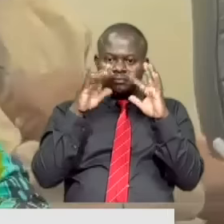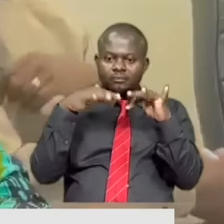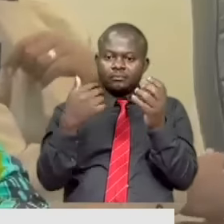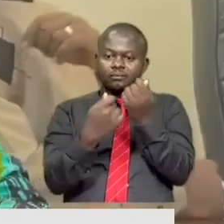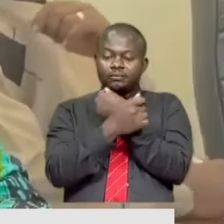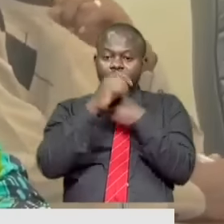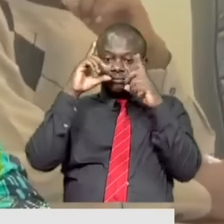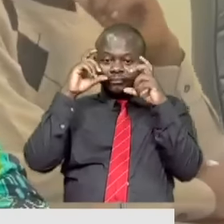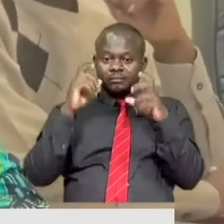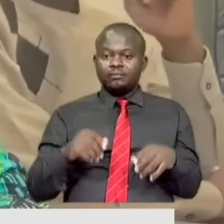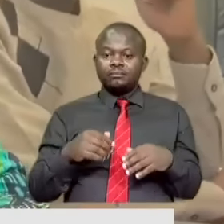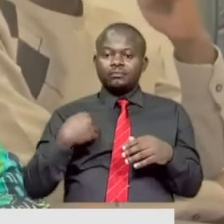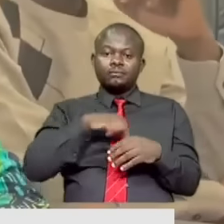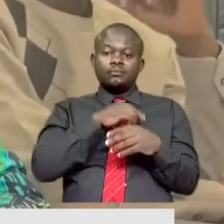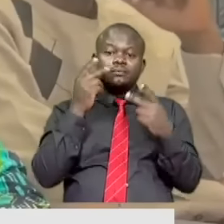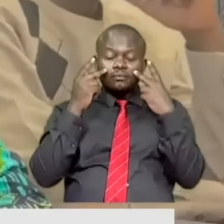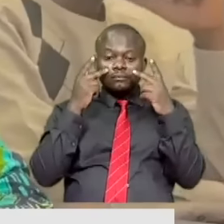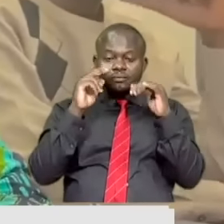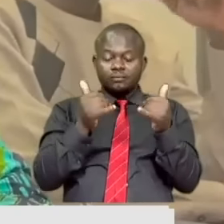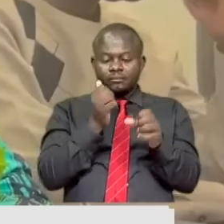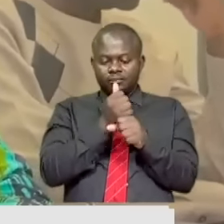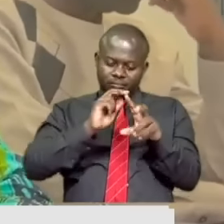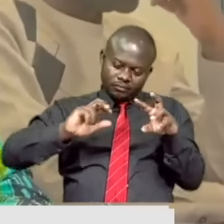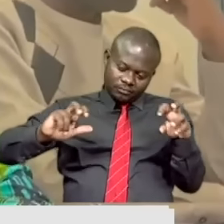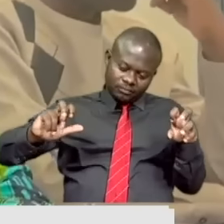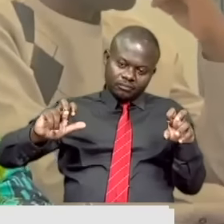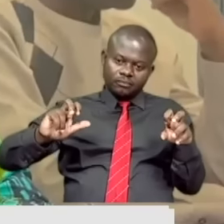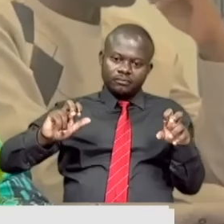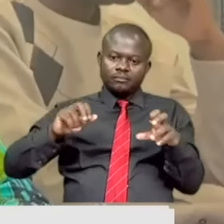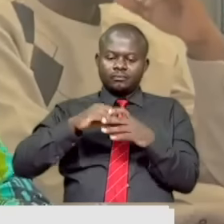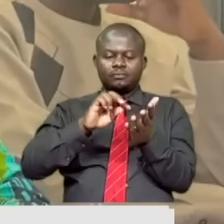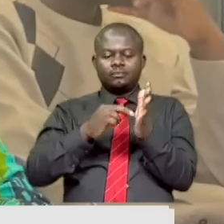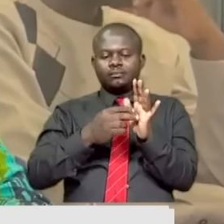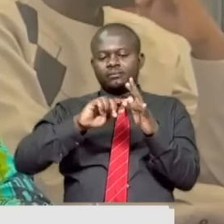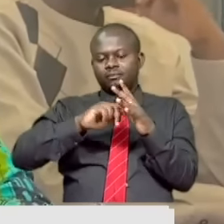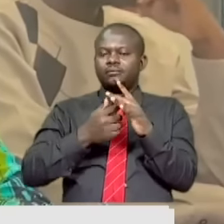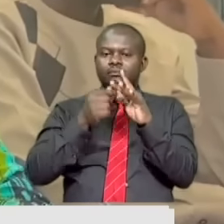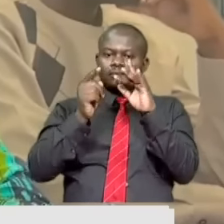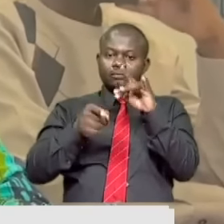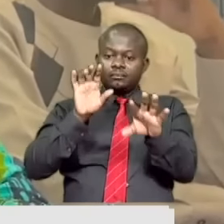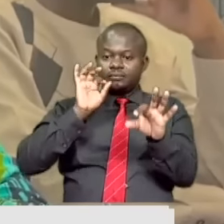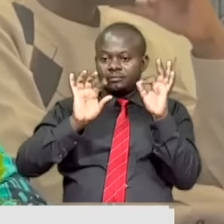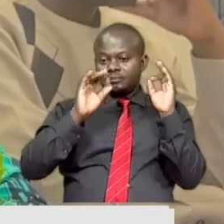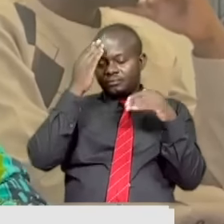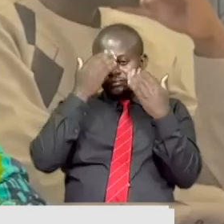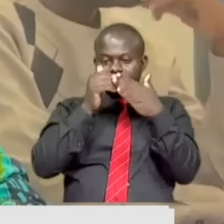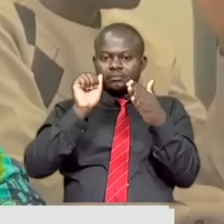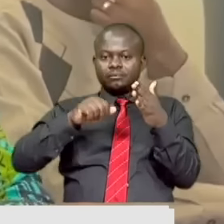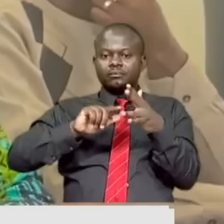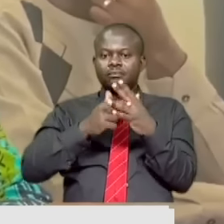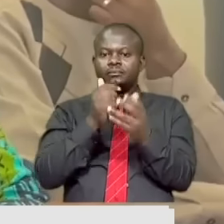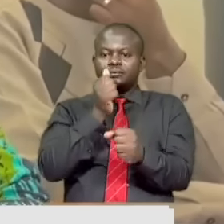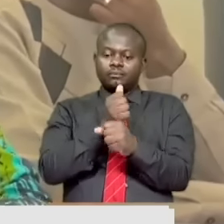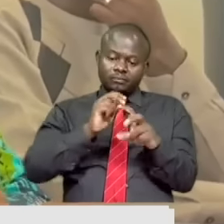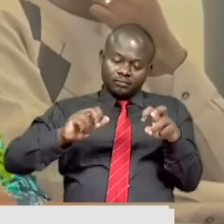isura navuga rero ko faze turiho ari yo gukora inyigo hari nk'imishinga yatangiye kuza kwidentifya kugira ngo itangire akorwe inyigo